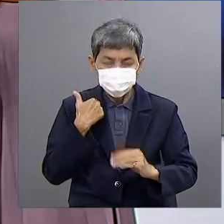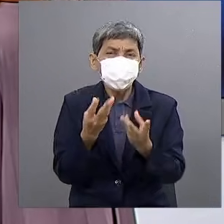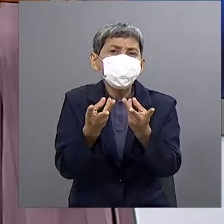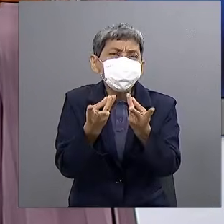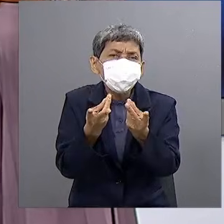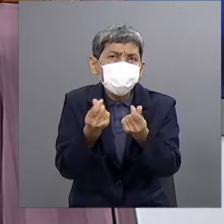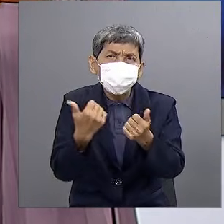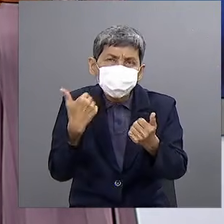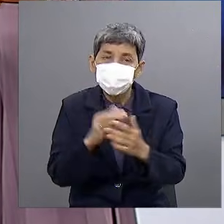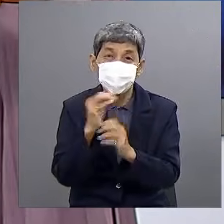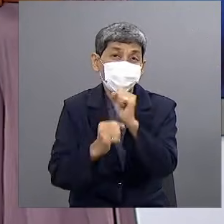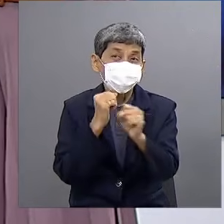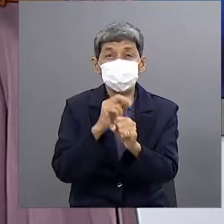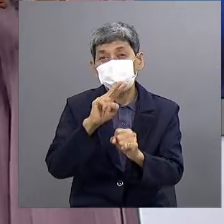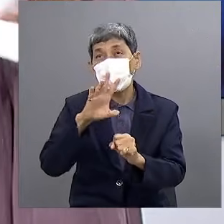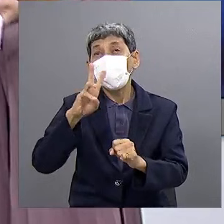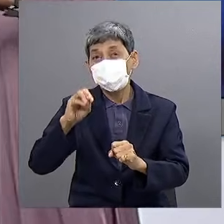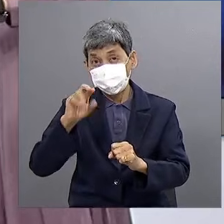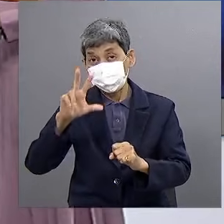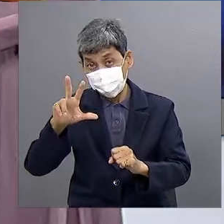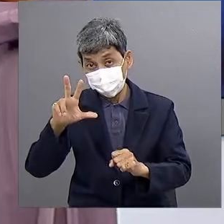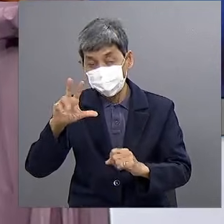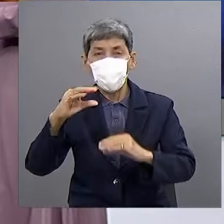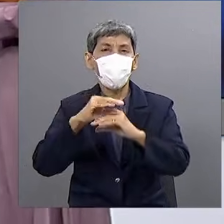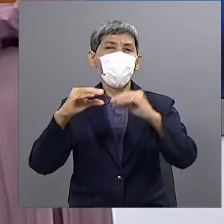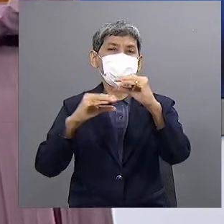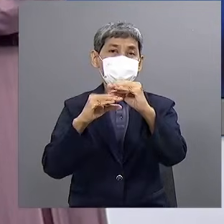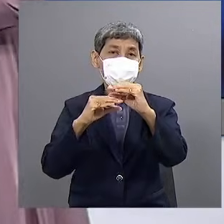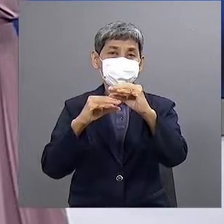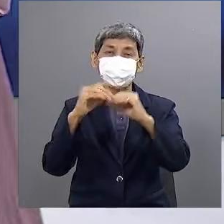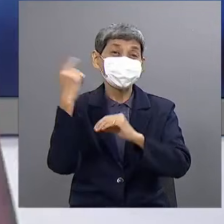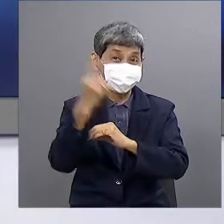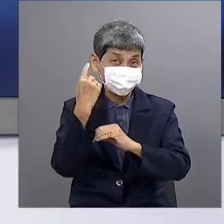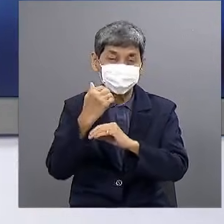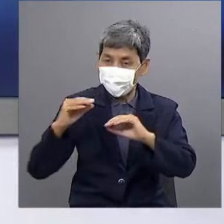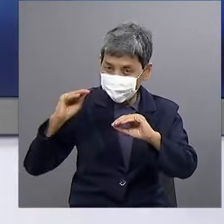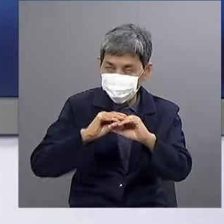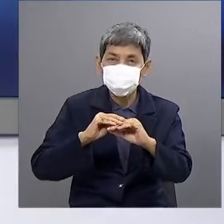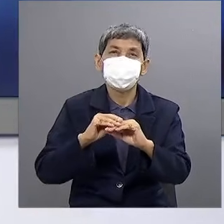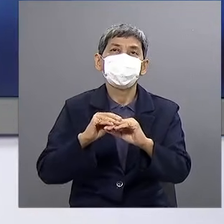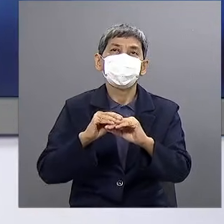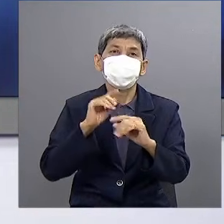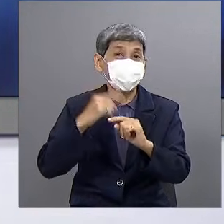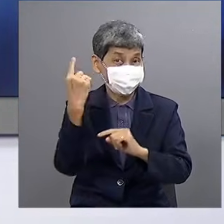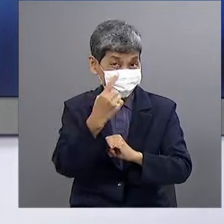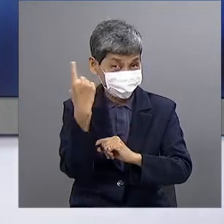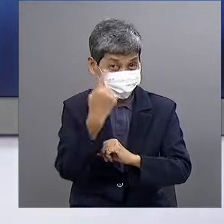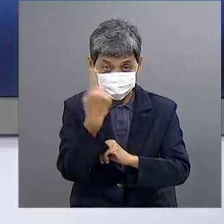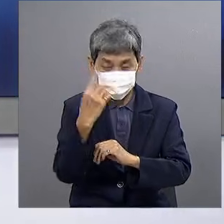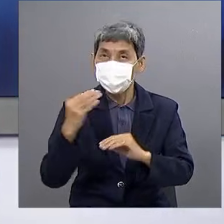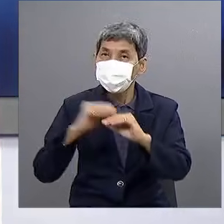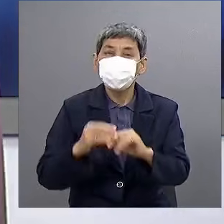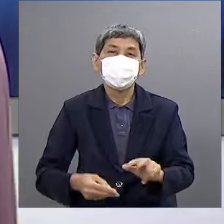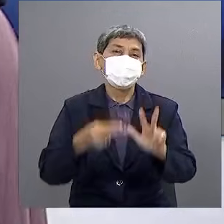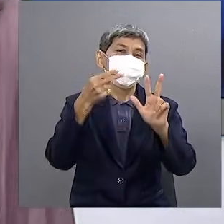ในปี2563เนี่ยนะคะโครงการนี้เพิ่มเรื่องของรายได้เฉพาะการท่องเที่ยวอย่างเดียวเลยนะคะ 35,000 ล้าน